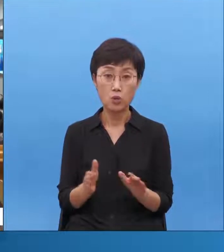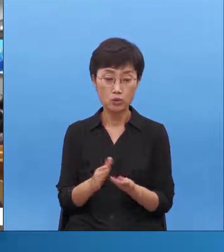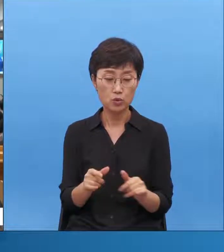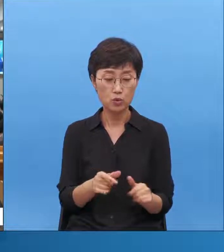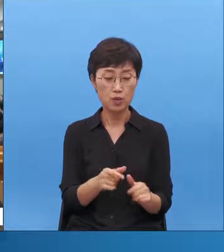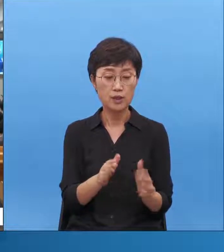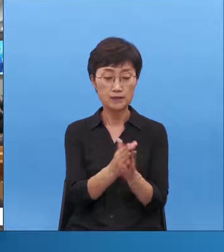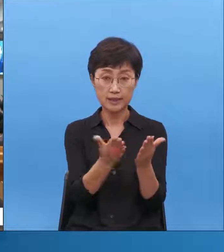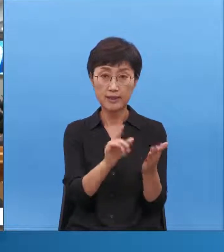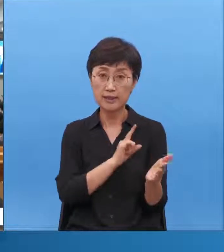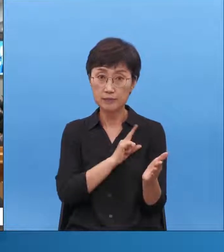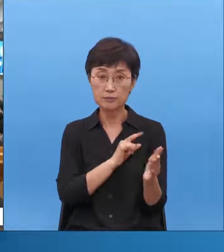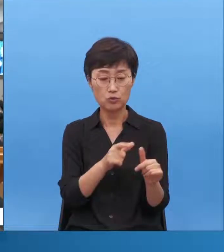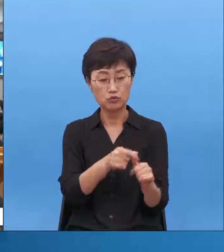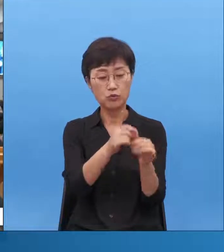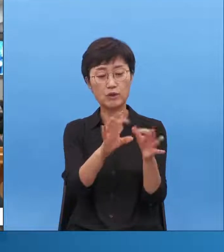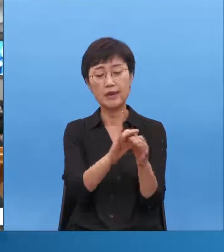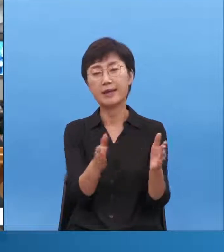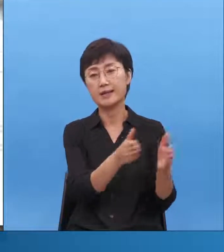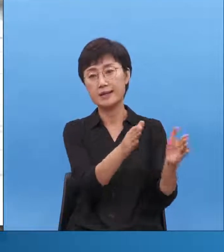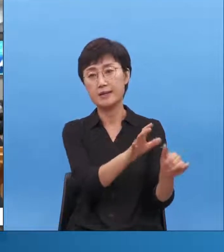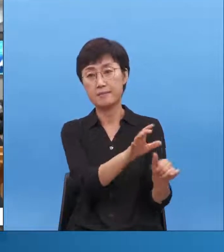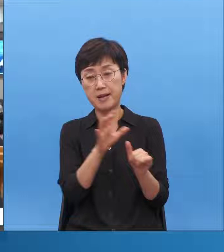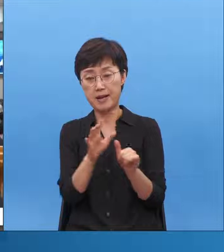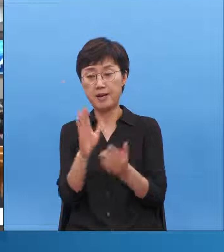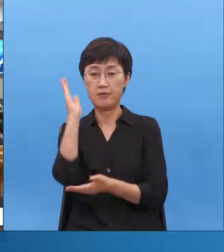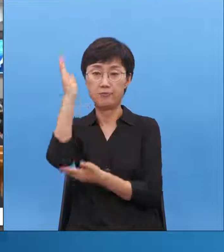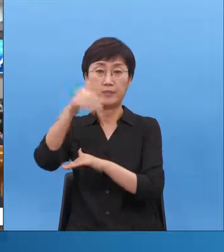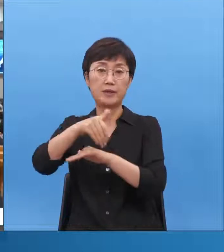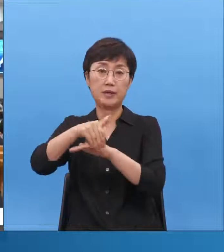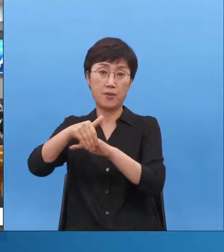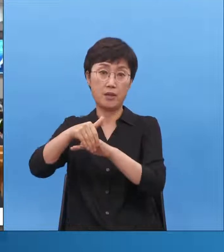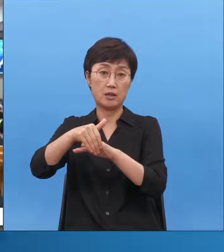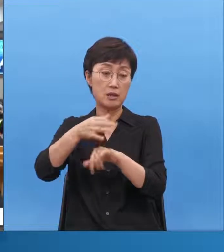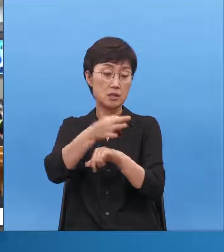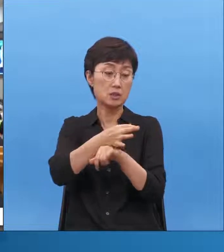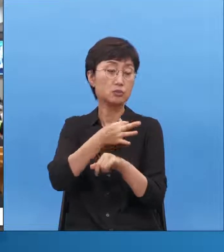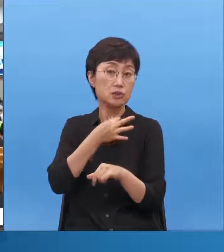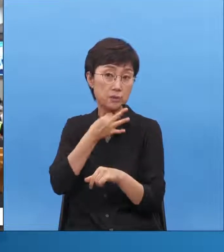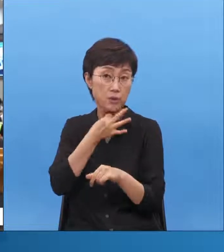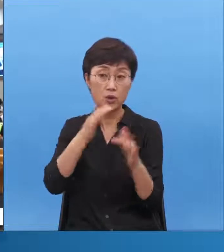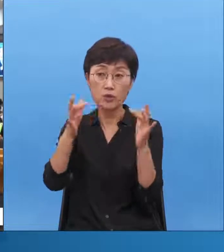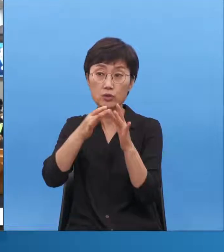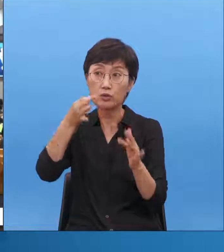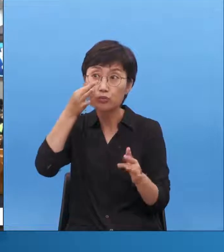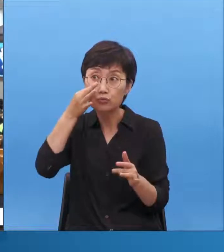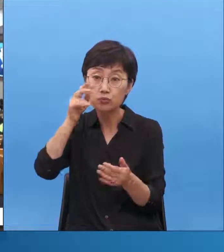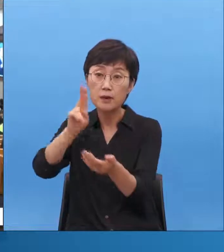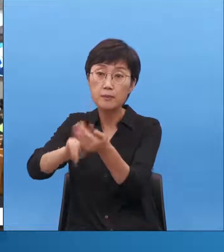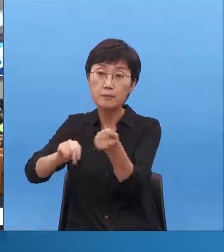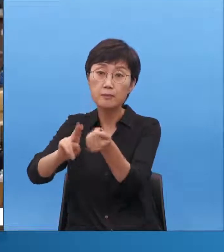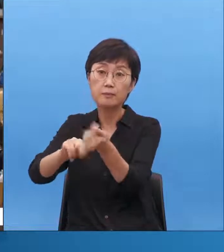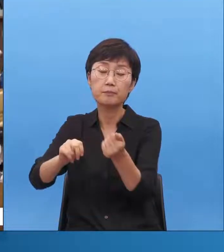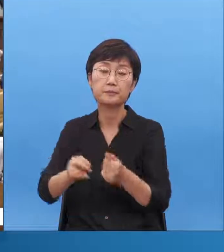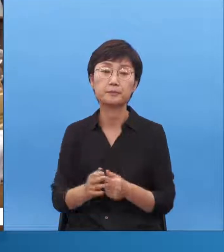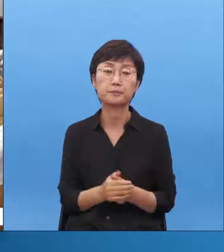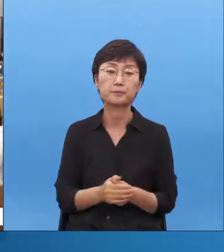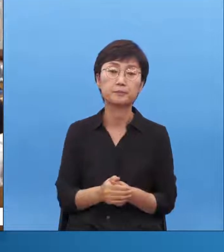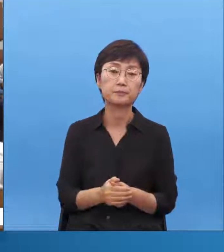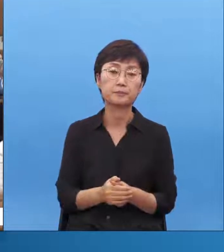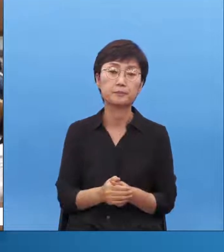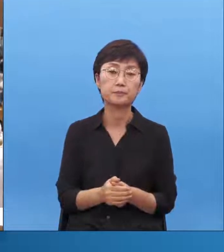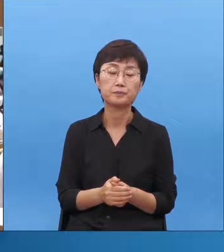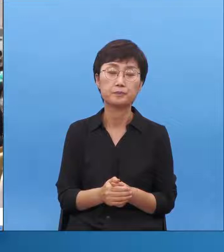교재로 강의가 열립니다. 구원의 길 교재는 위아.kr 자료 구입 메뉴에서 판매되고 있습니다.